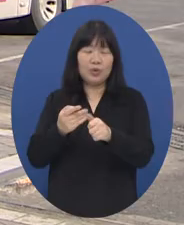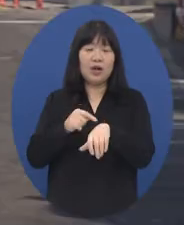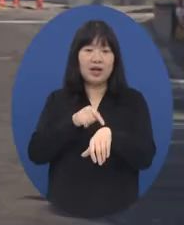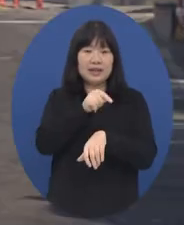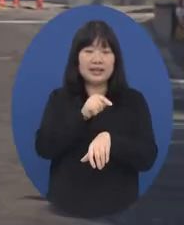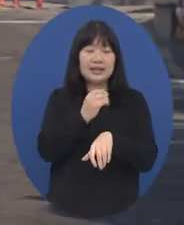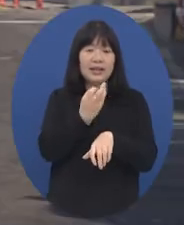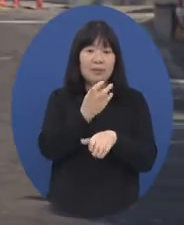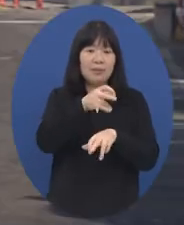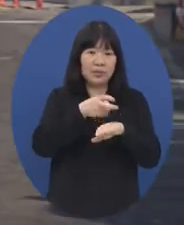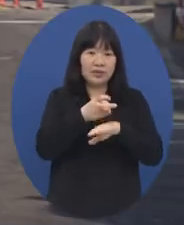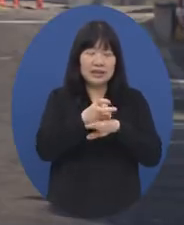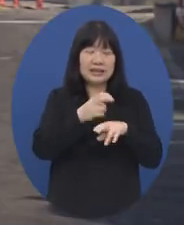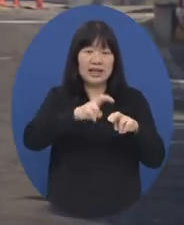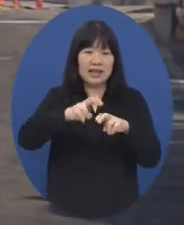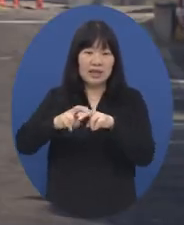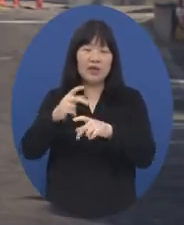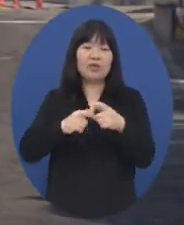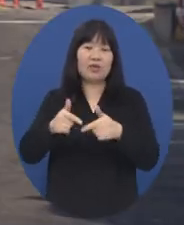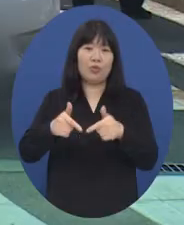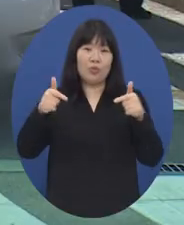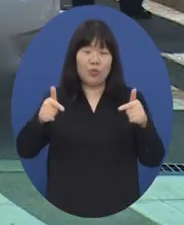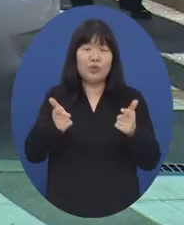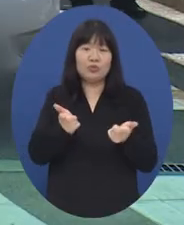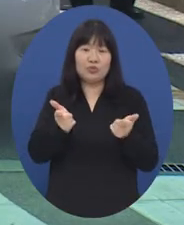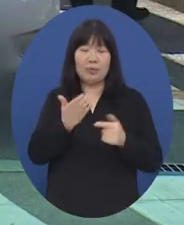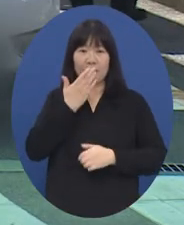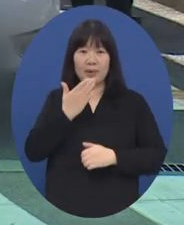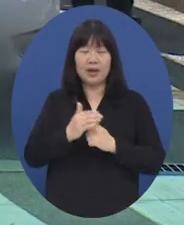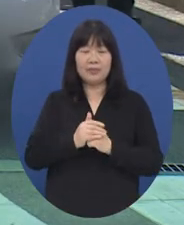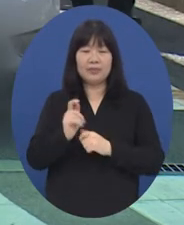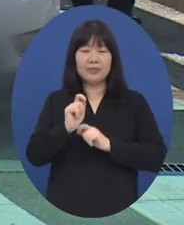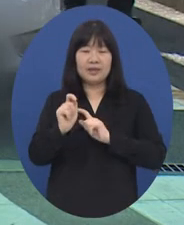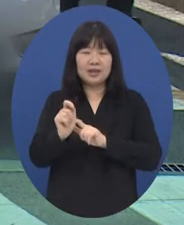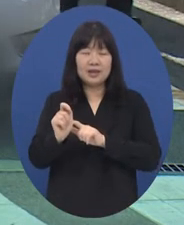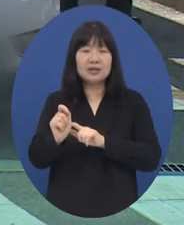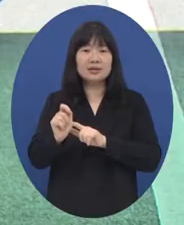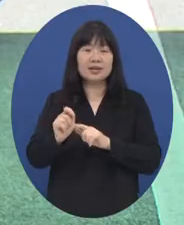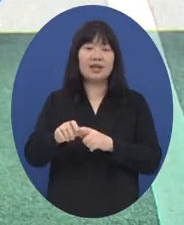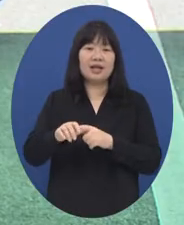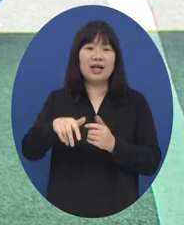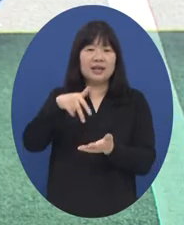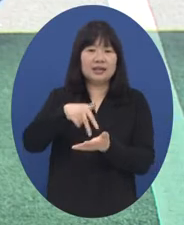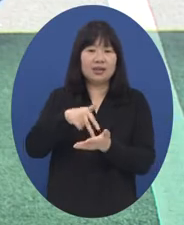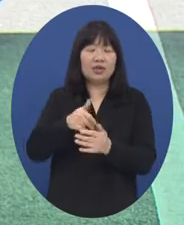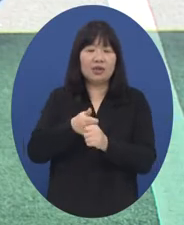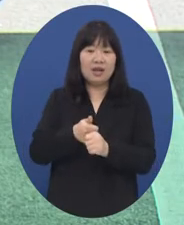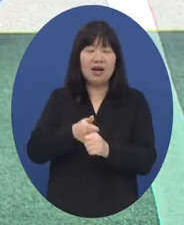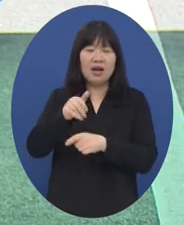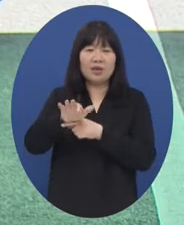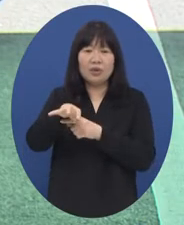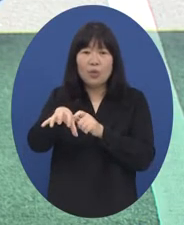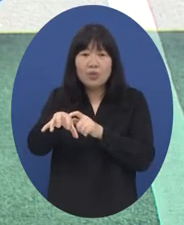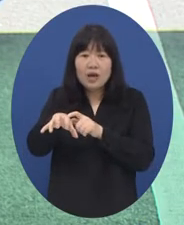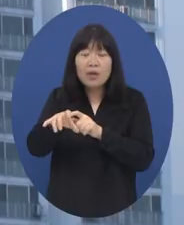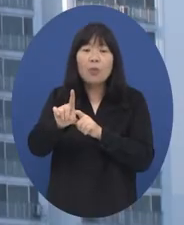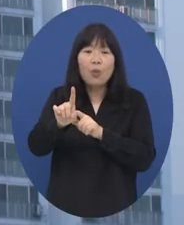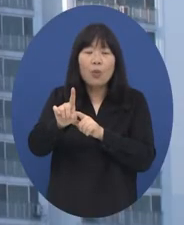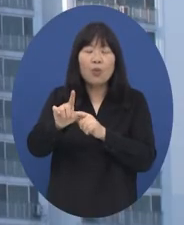노선 증차를 허용하는 등 탄력 운행할 수 있고, 택시는 시군 실정에 맞게 택시 부재를 일부 해제할 수